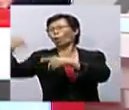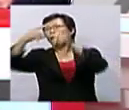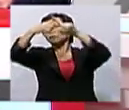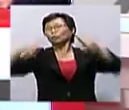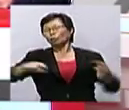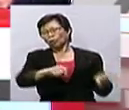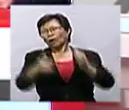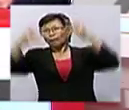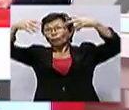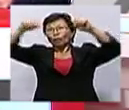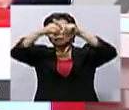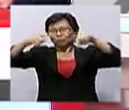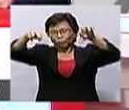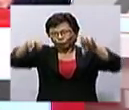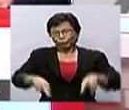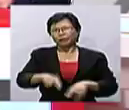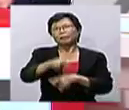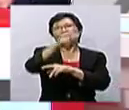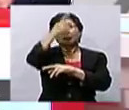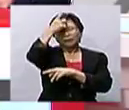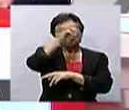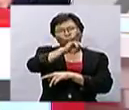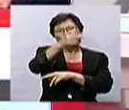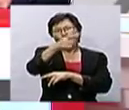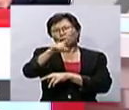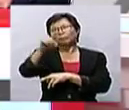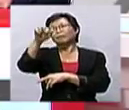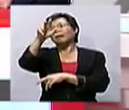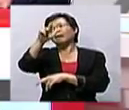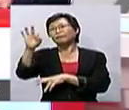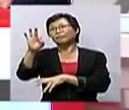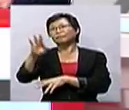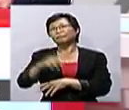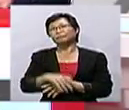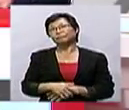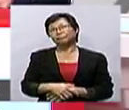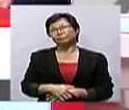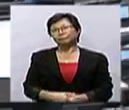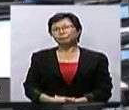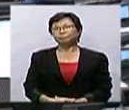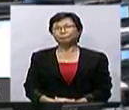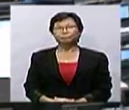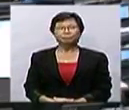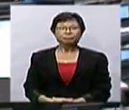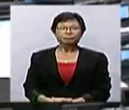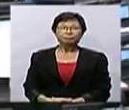oleh Yang di-Pertua Dewan Rakyat, Datuk Muhammad Arif Mat Yusof.